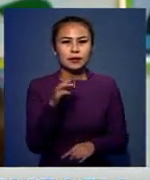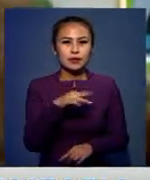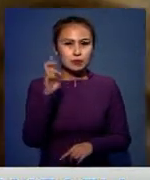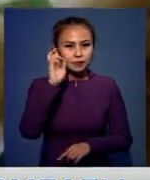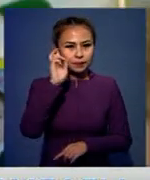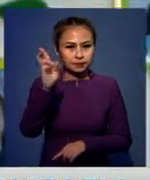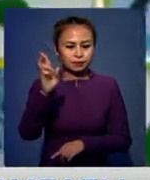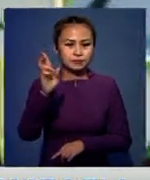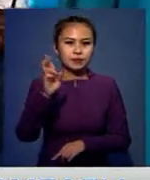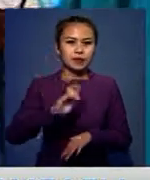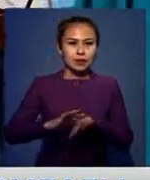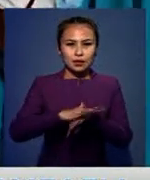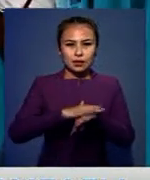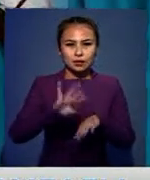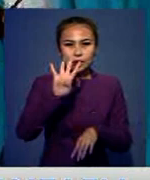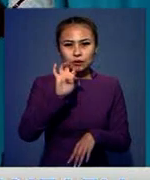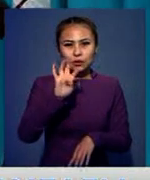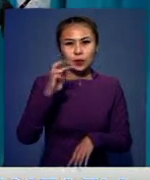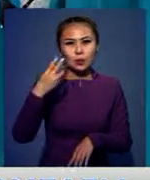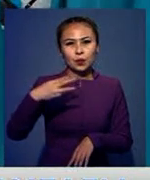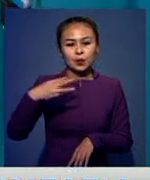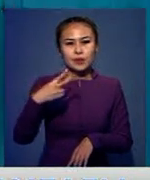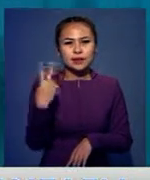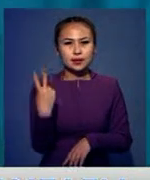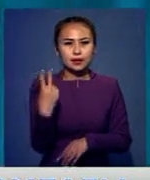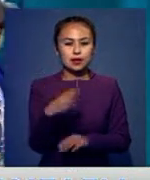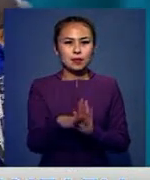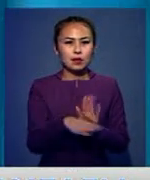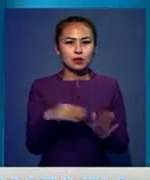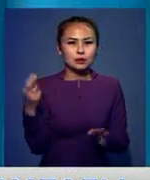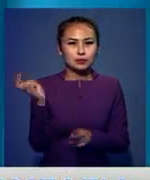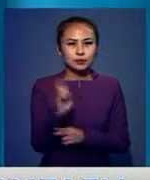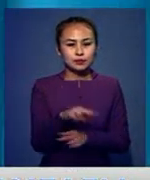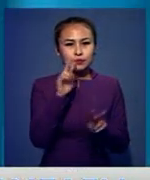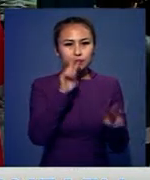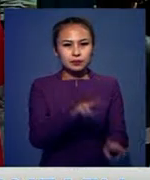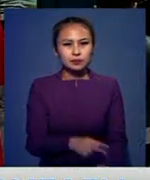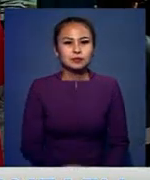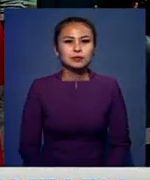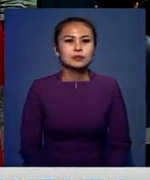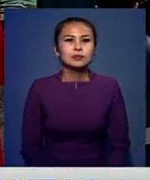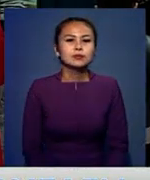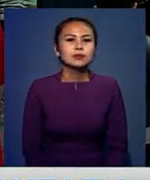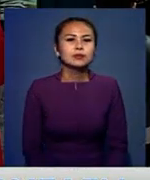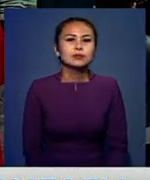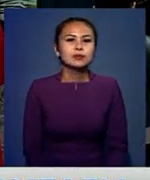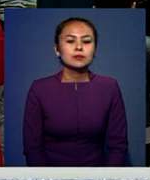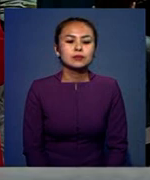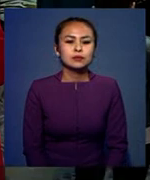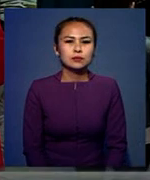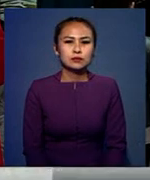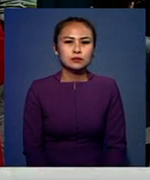өтті. Айта кетейік, ТМД мемлекеттерінен елімізге 432 байқаушы келген. В